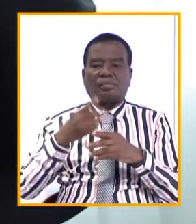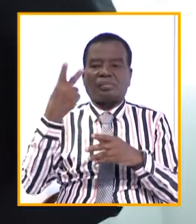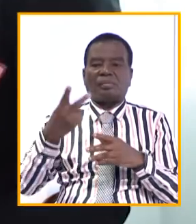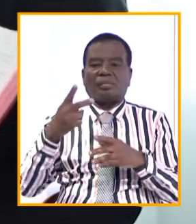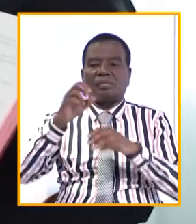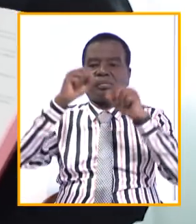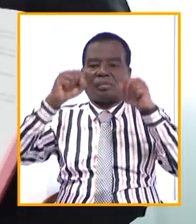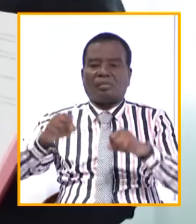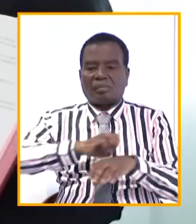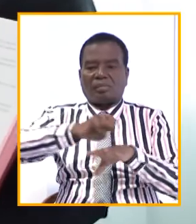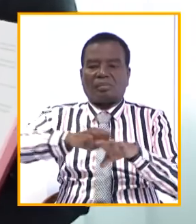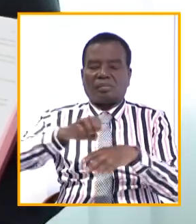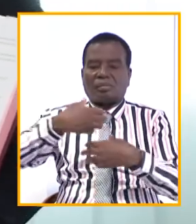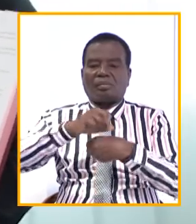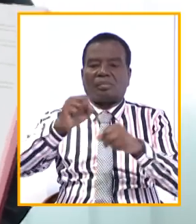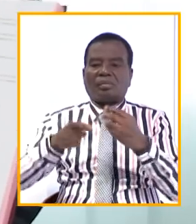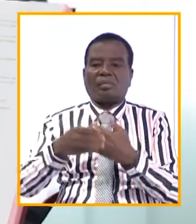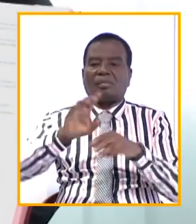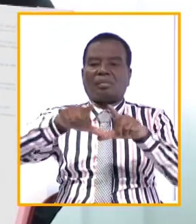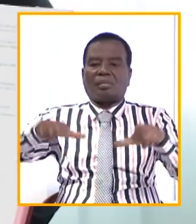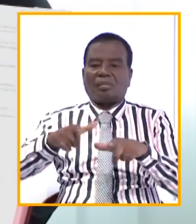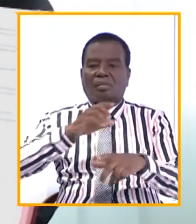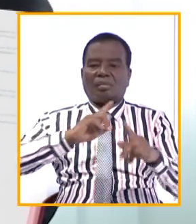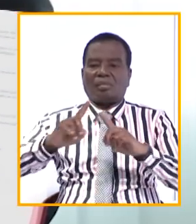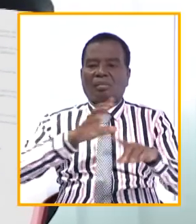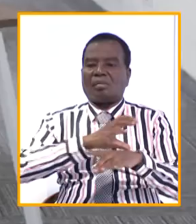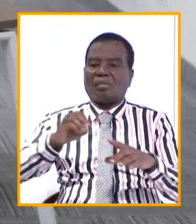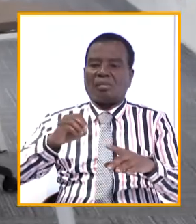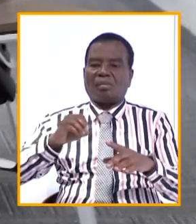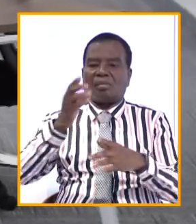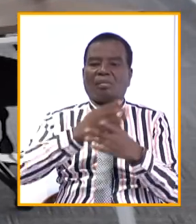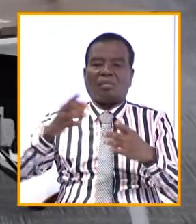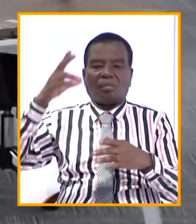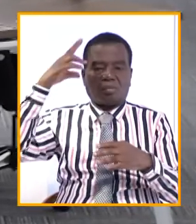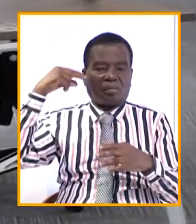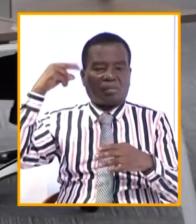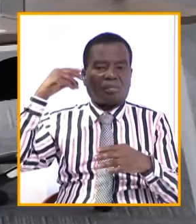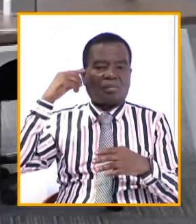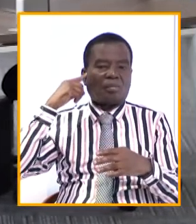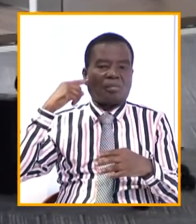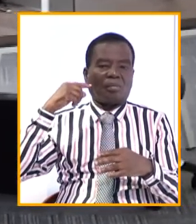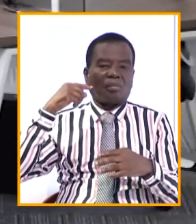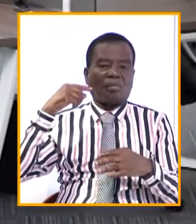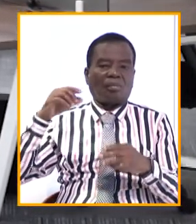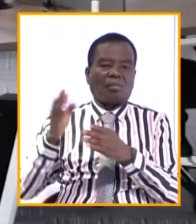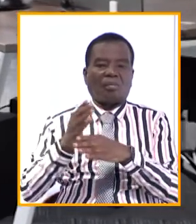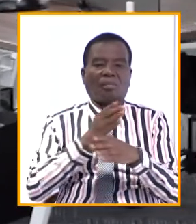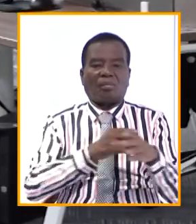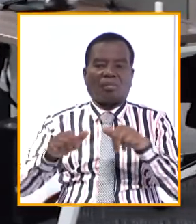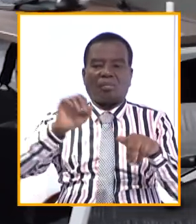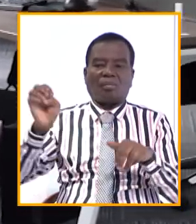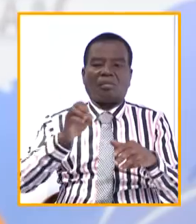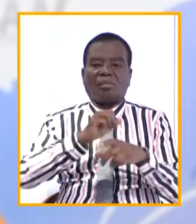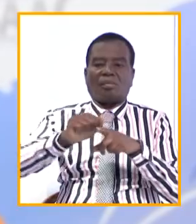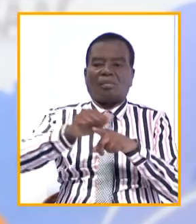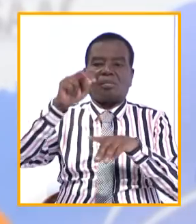structures s'engagent à créer un cadre d'échange, de partage d'expériences. Nous développons des activités de formation